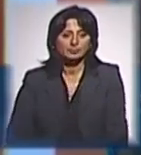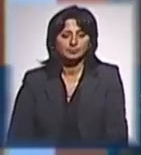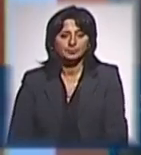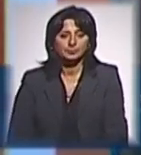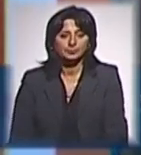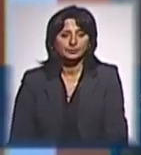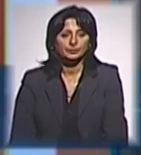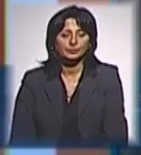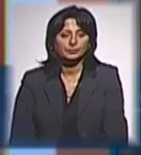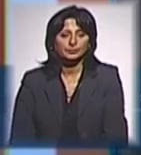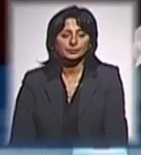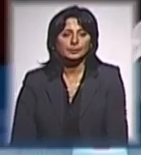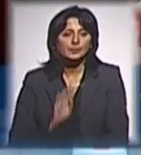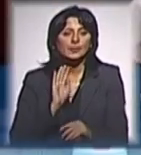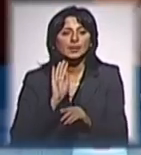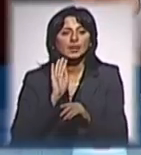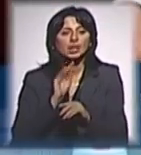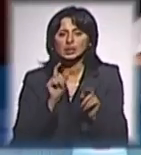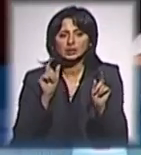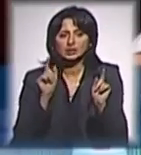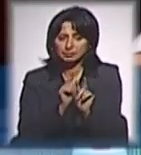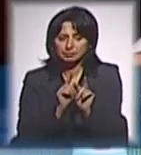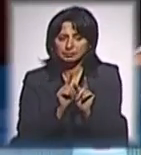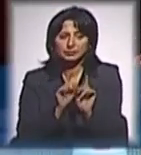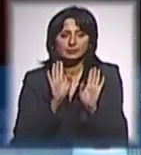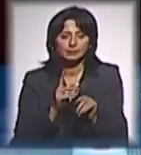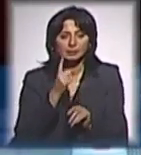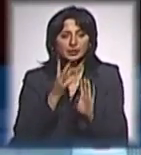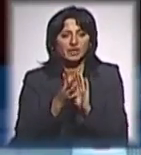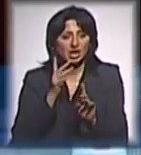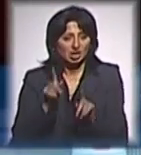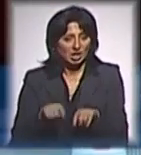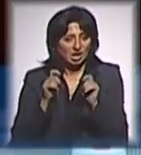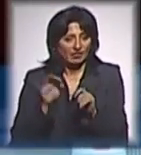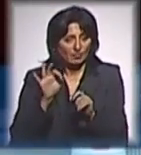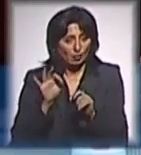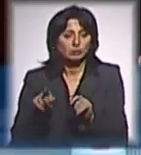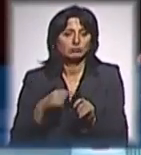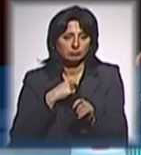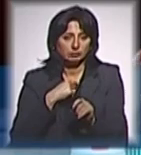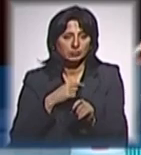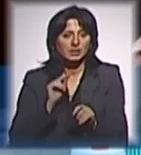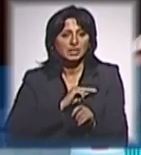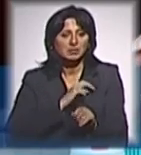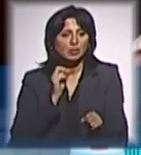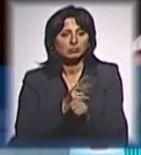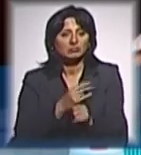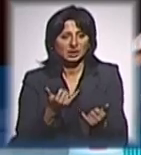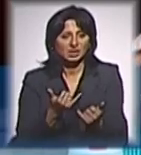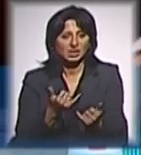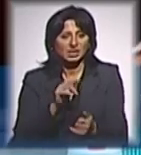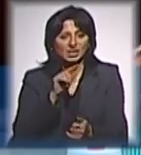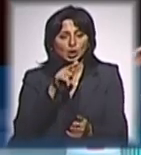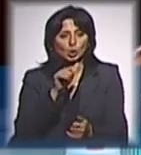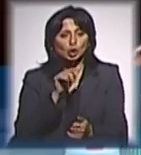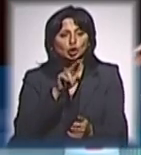ბოლო ჯერ ჩემს ეთერში დაუბადე მამუკა ძალიან ცოტა დრო რადგან არის პირველ რიგში რადგან დარღვევებზე იყო დღეს გაათავისუფლეს სამსახურიდან აგრეთვე